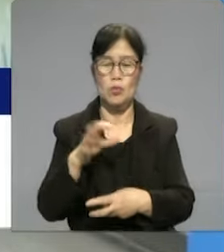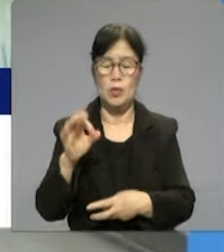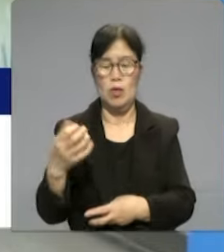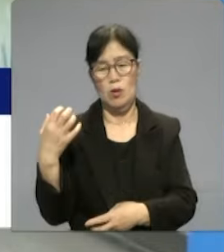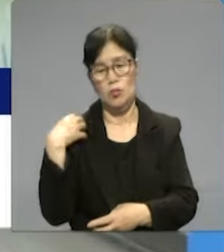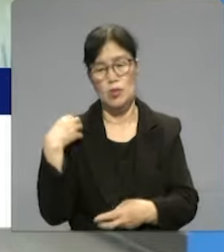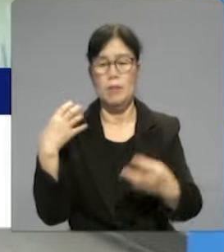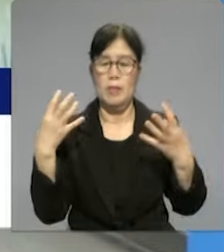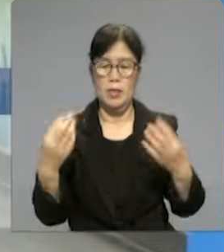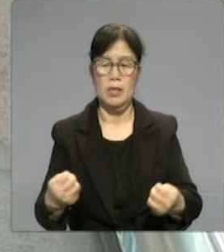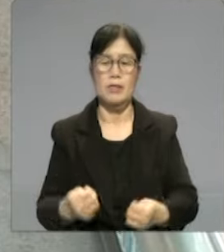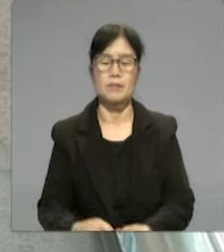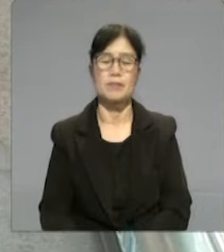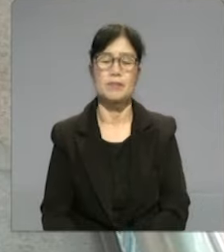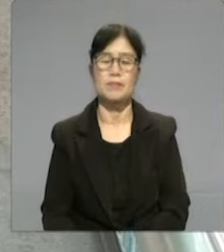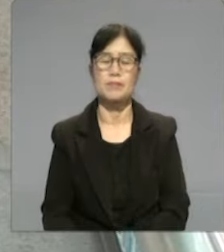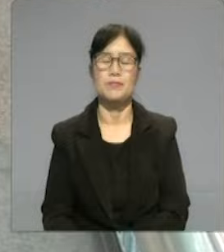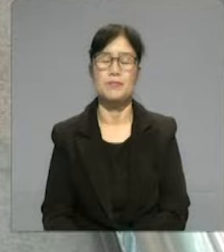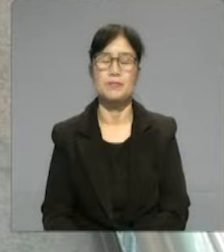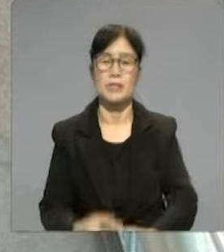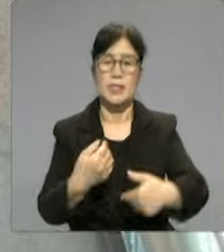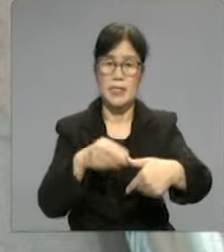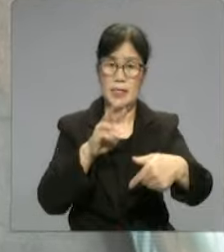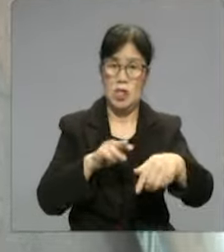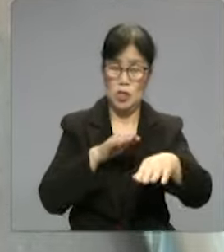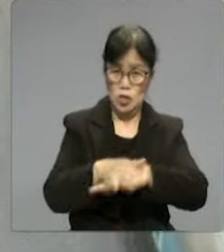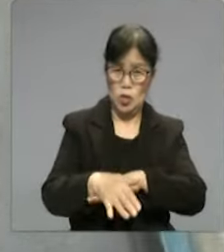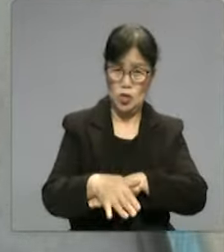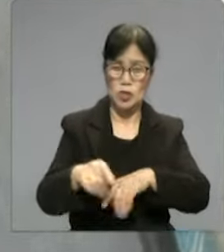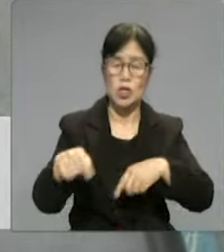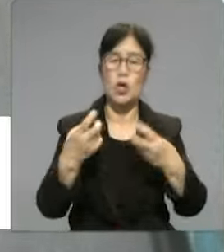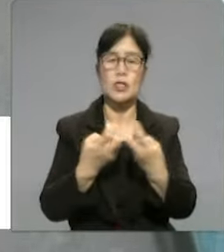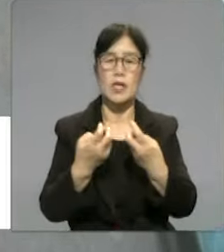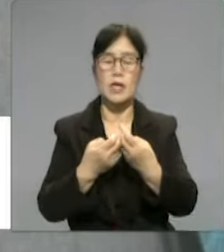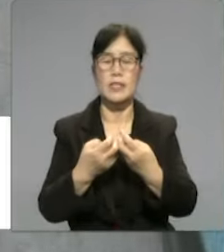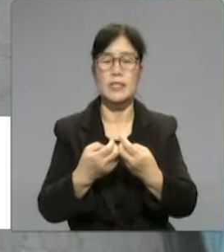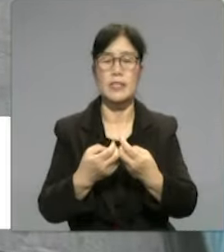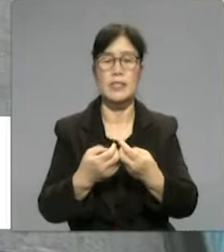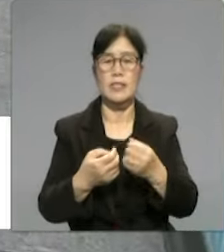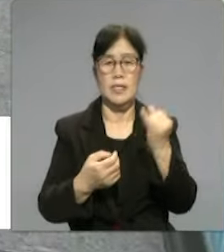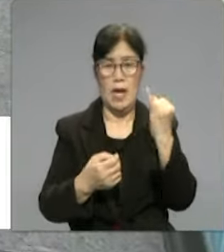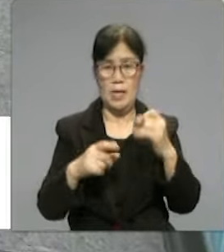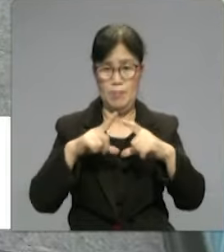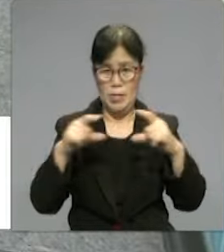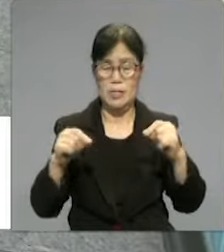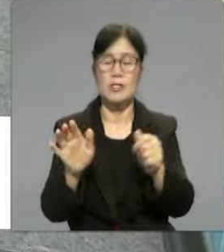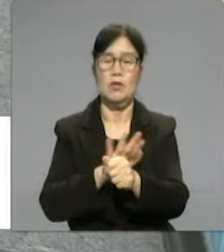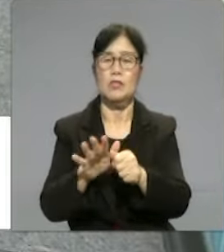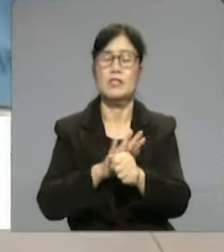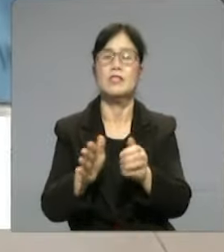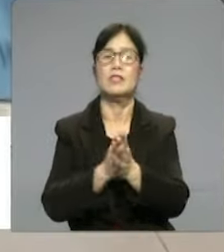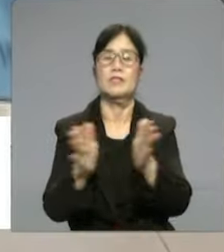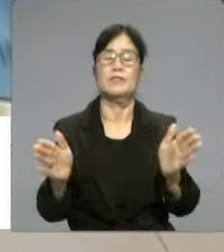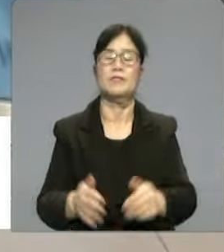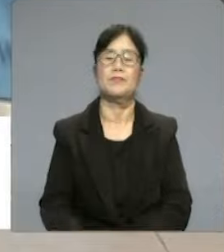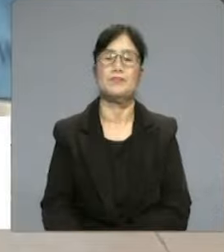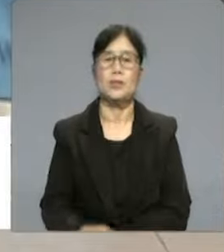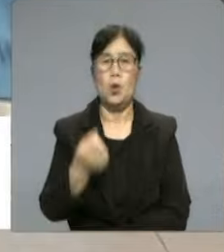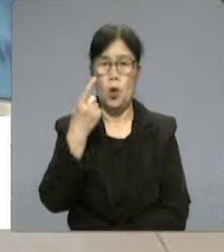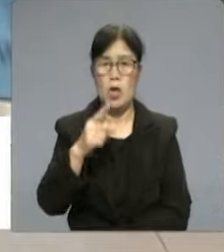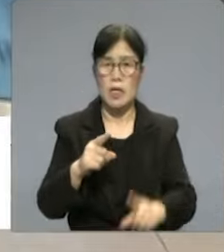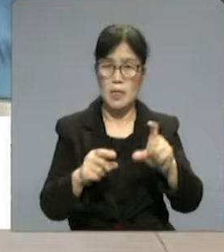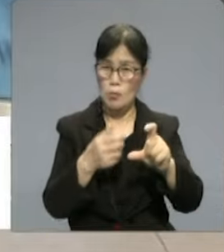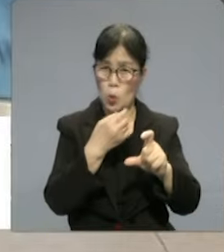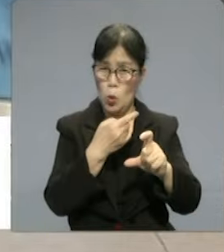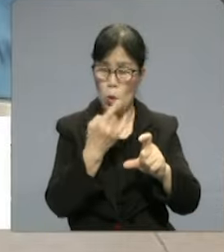많이 부담스러웠는데. 인천형 대중교통 정책인 인천 아이패스 서비스가 시작됐습니다. 월